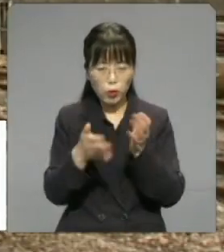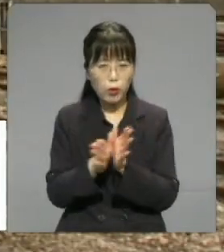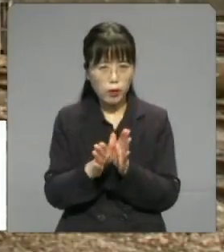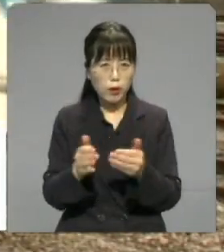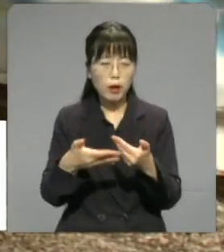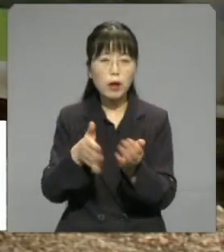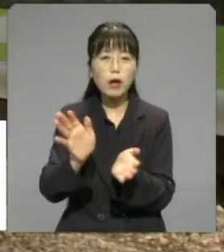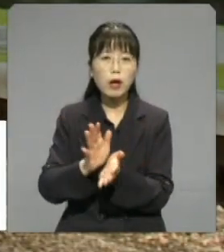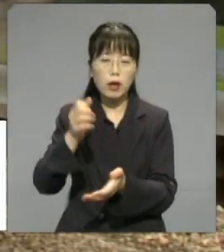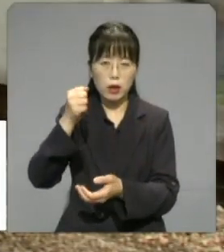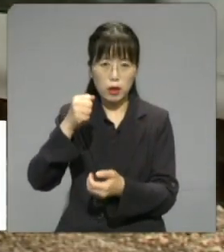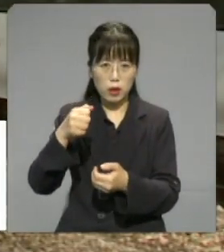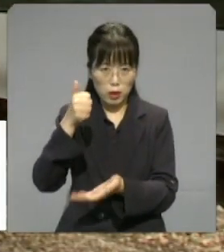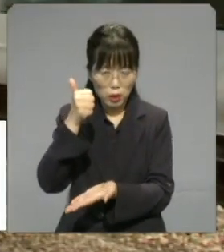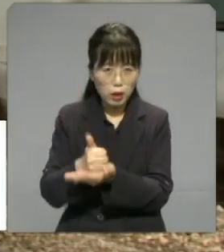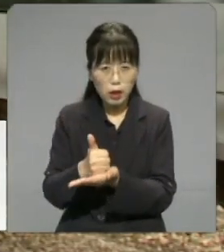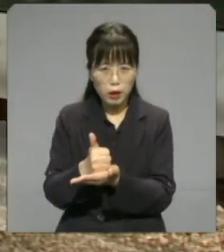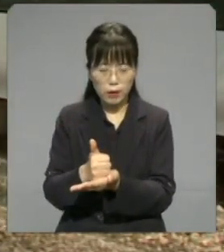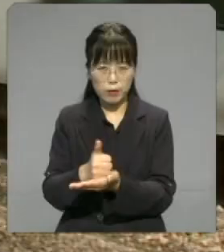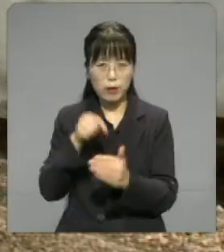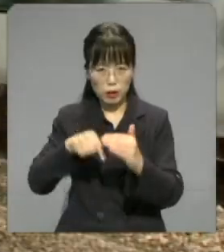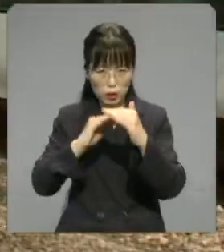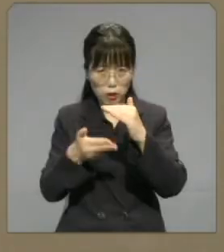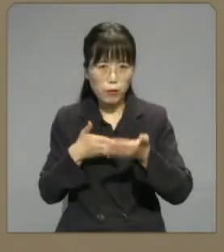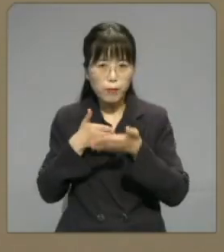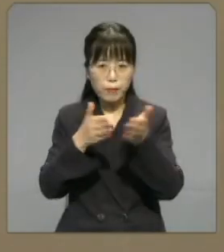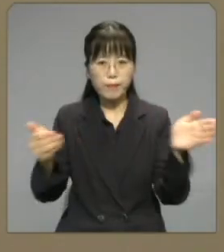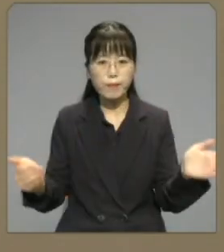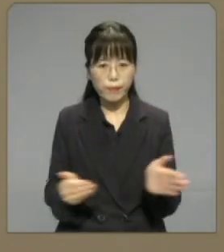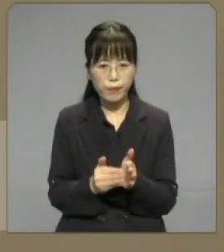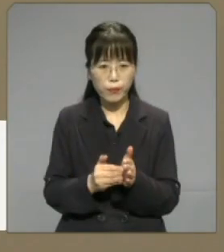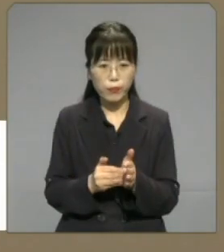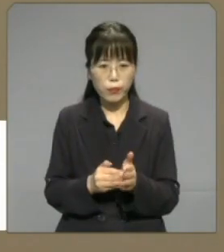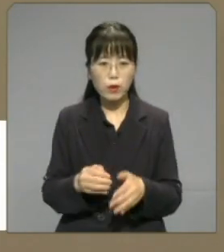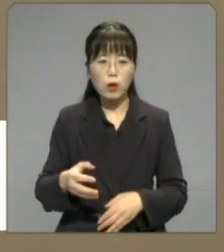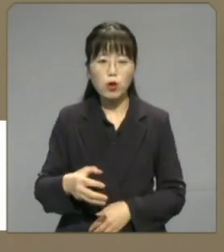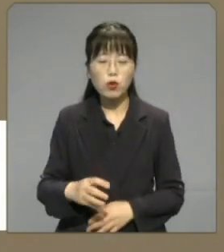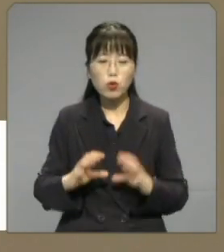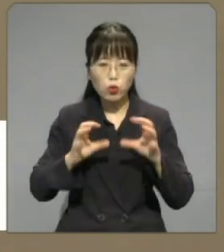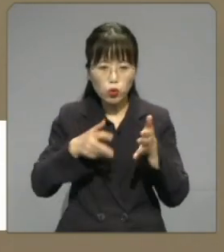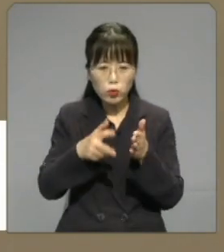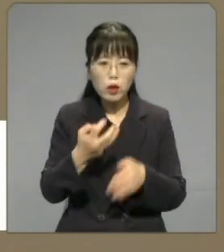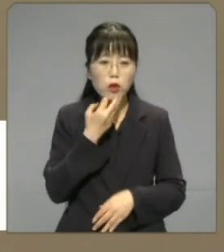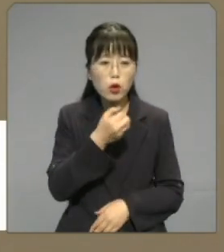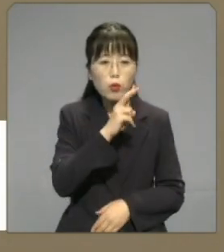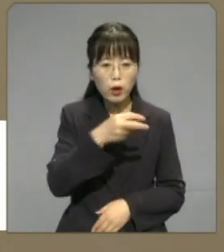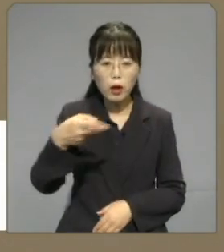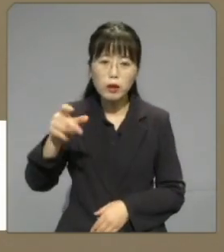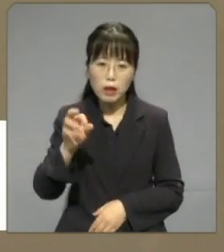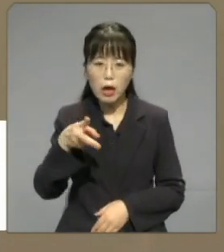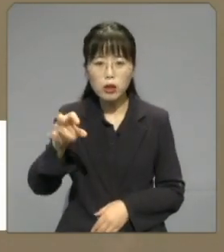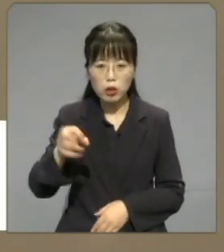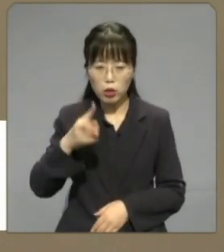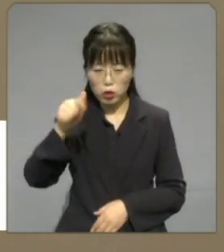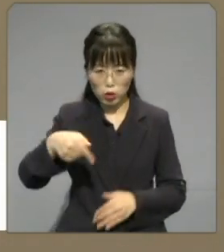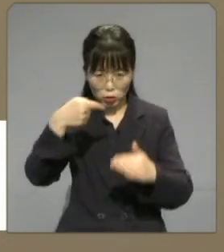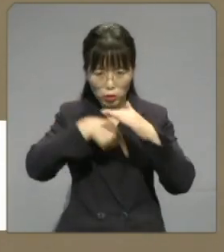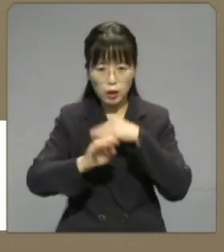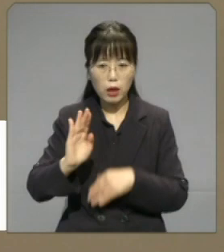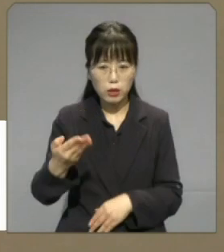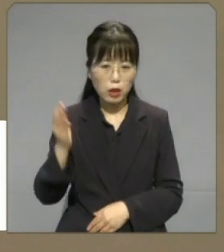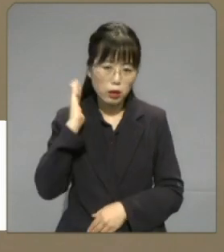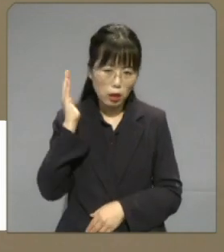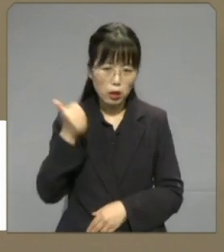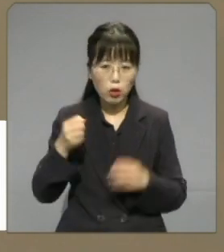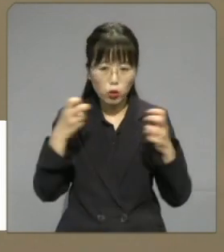장관에게도이 같은 내용을 건의했습니다 국철 서울역에서 력까지 지하는 겁니다 그게 이제